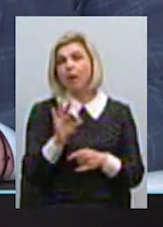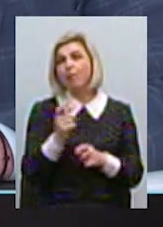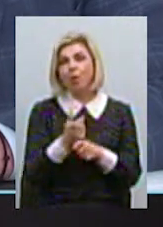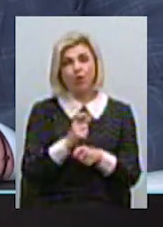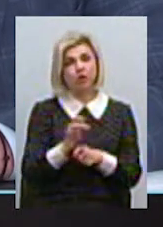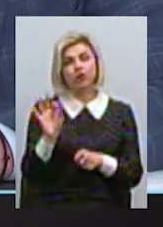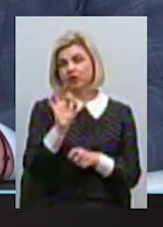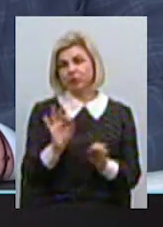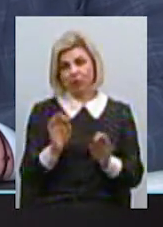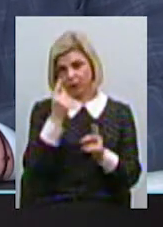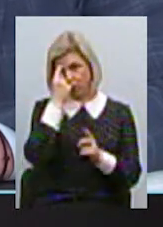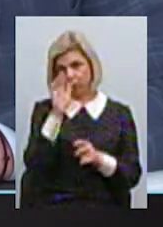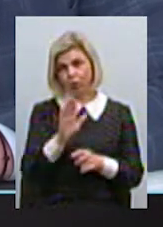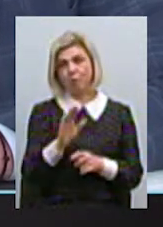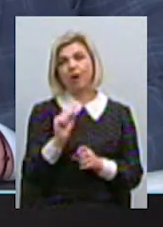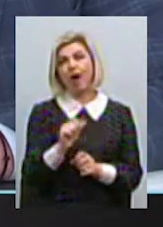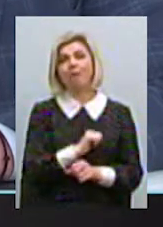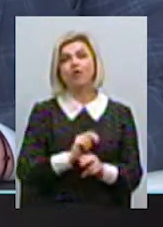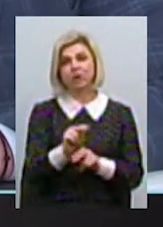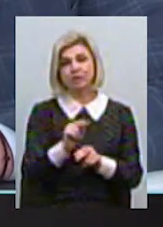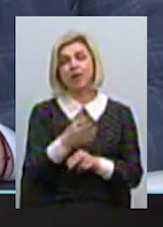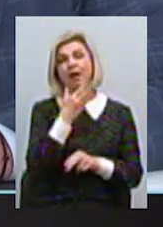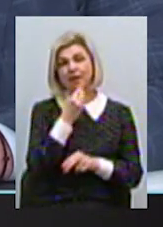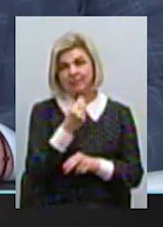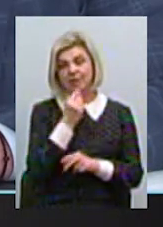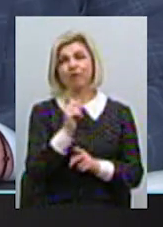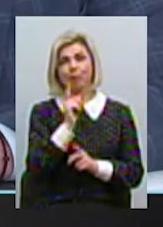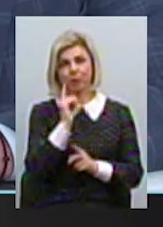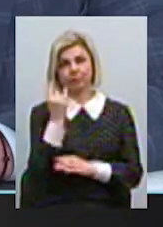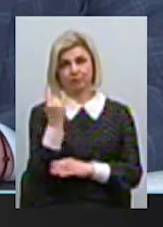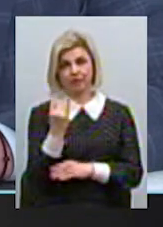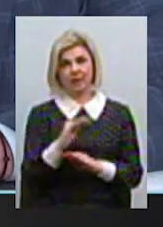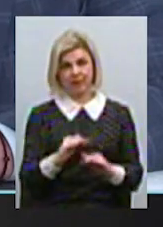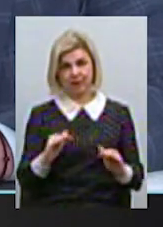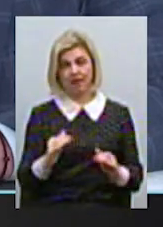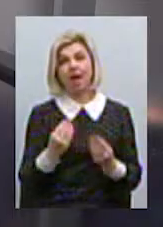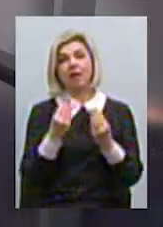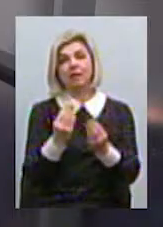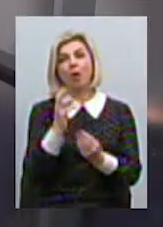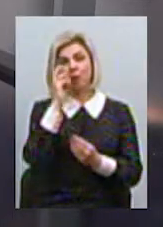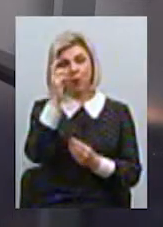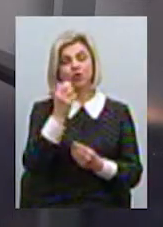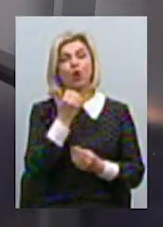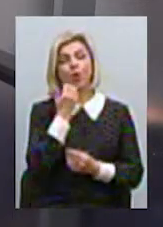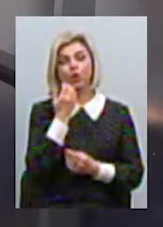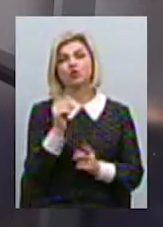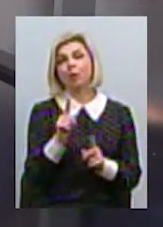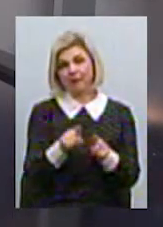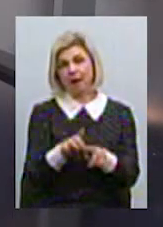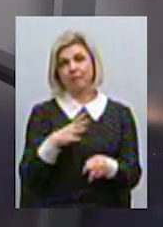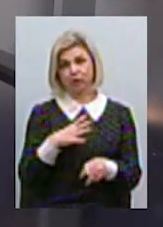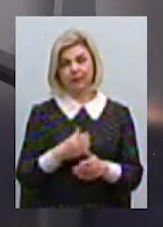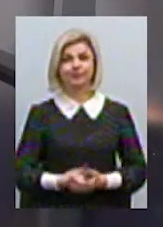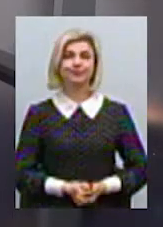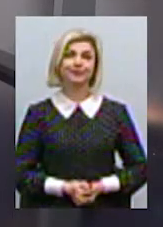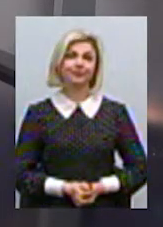ростила здорову, красиву, заможну людину. Дай Боже, щоб так і було, колеги, ви ще ставите. У мене якраз